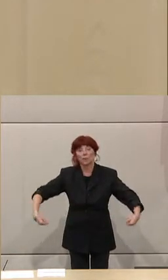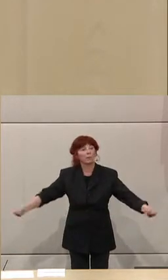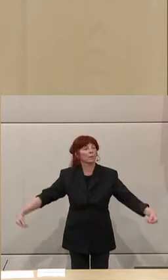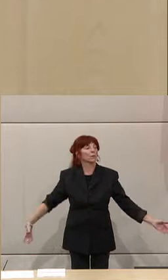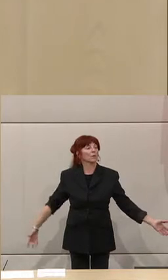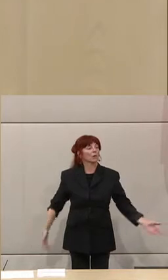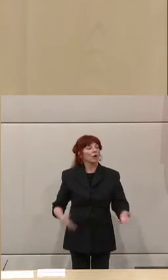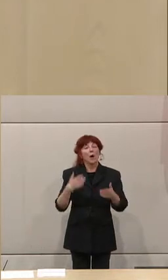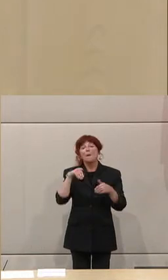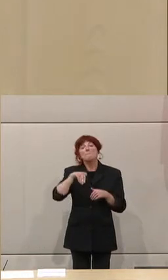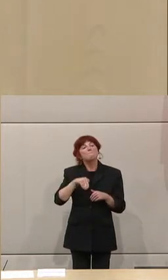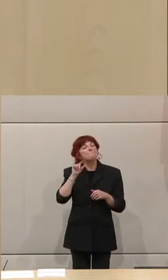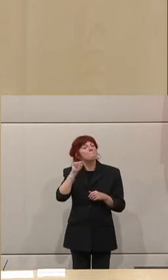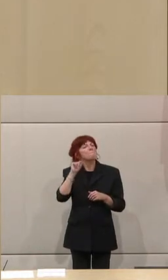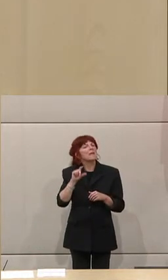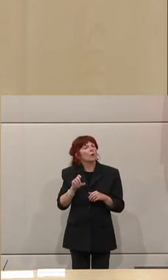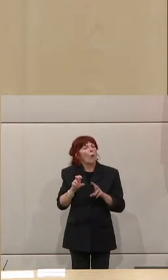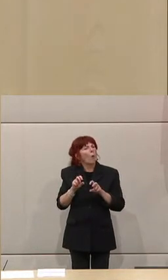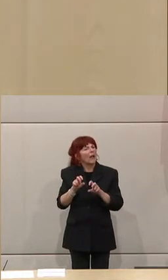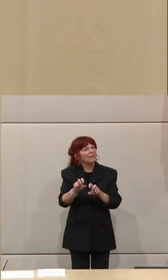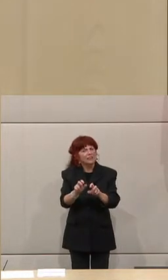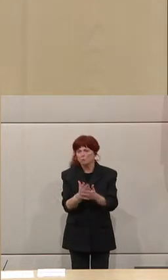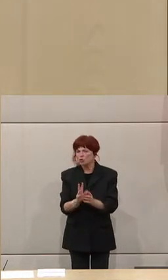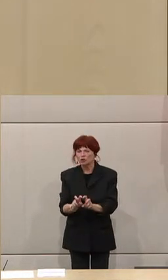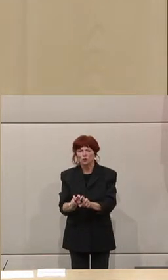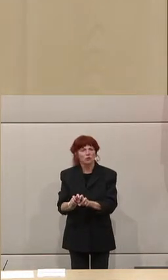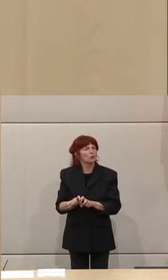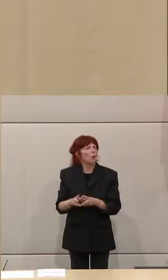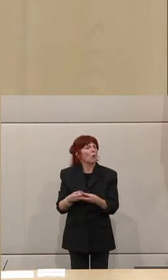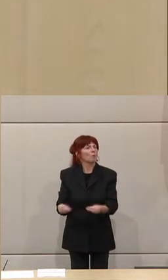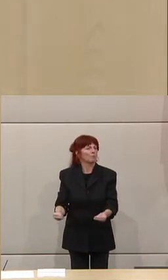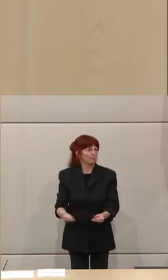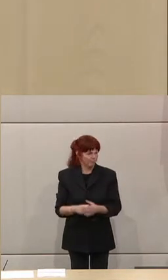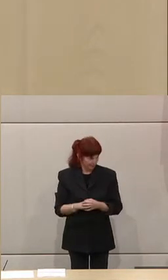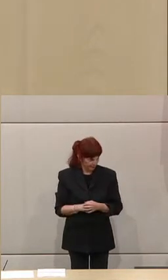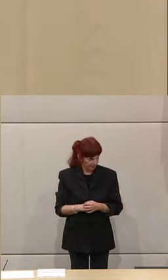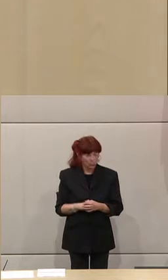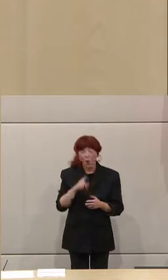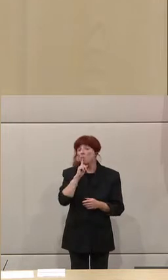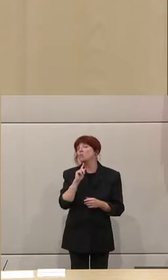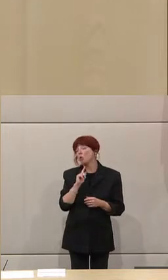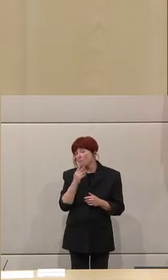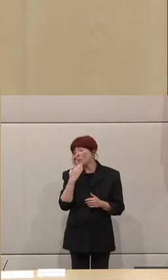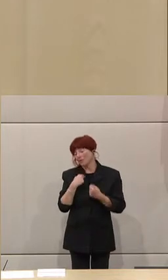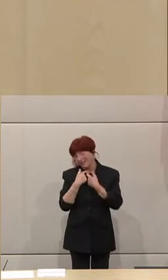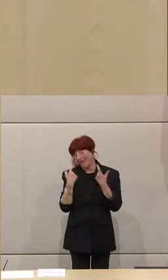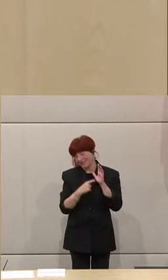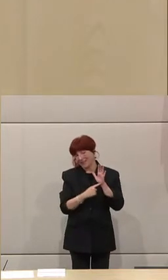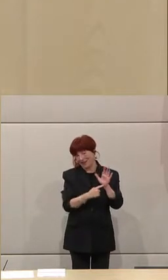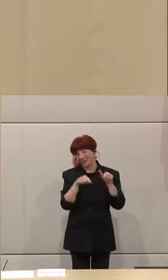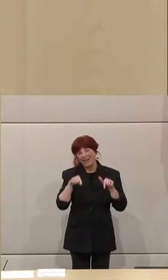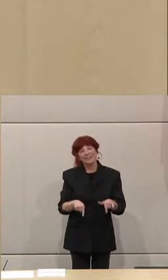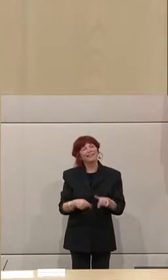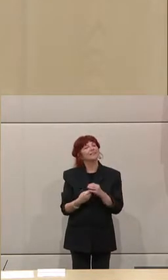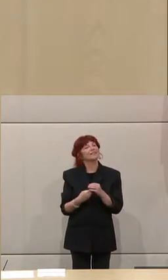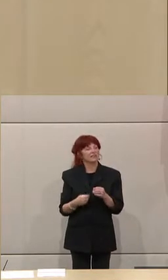durch Mikroorganismen schnell abgebaut. Also nur um einige Tatsachen zu bringen, und wo wird es eingesetzt, dieses